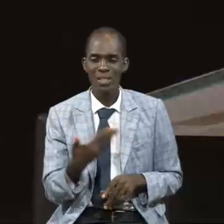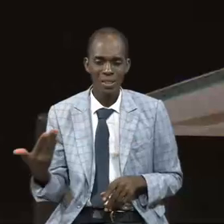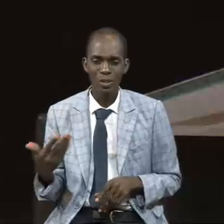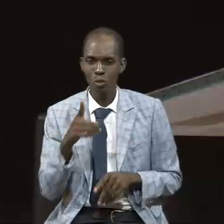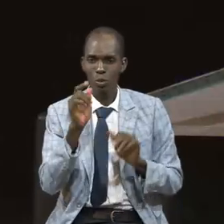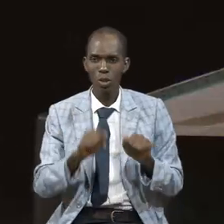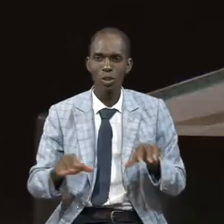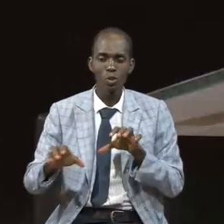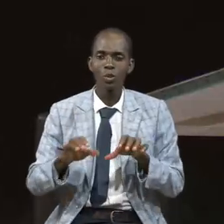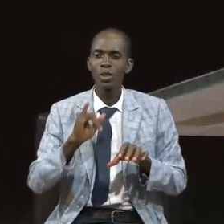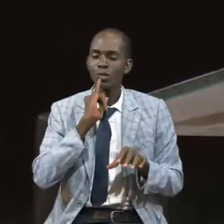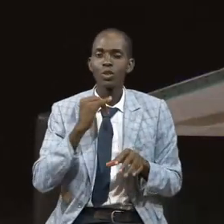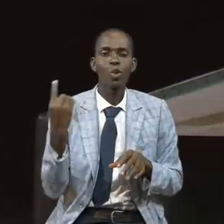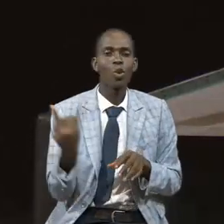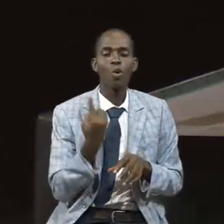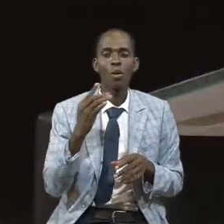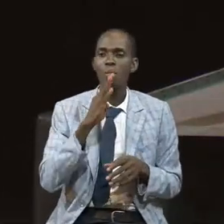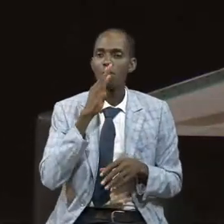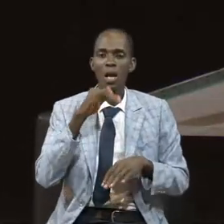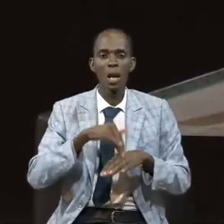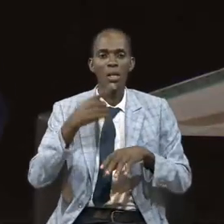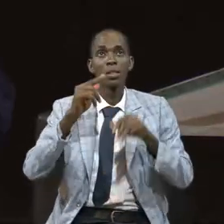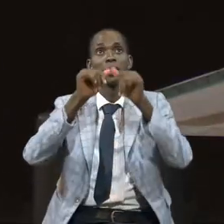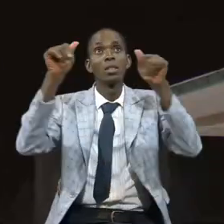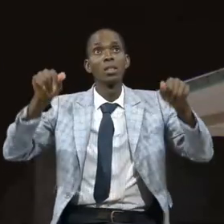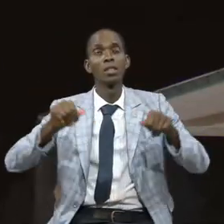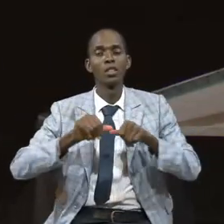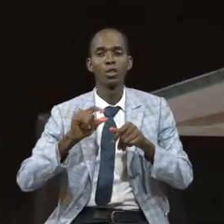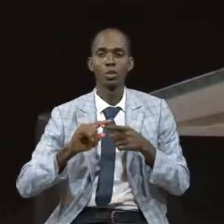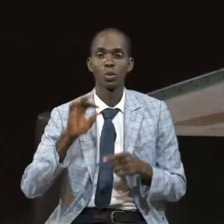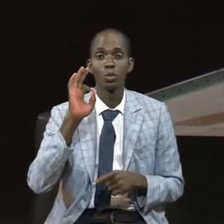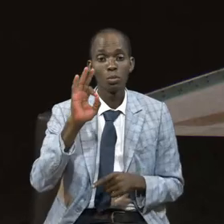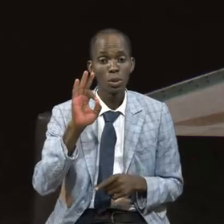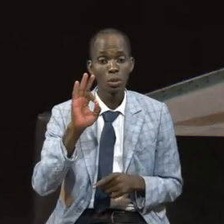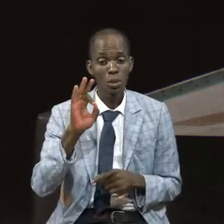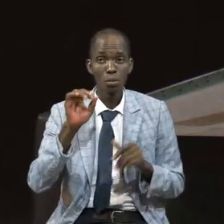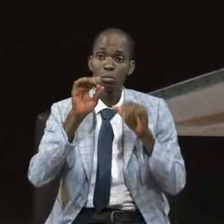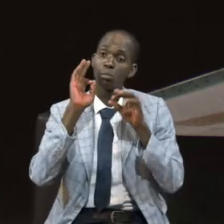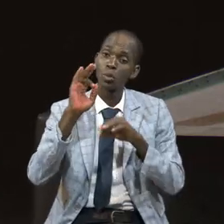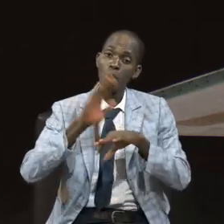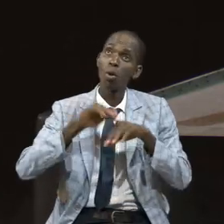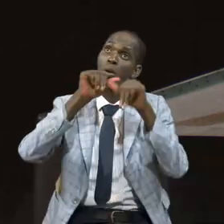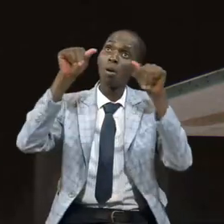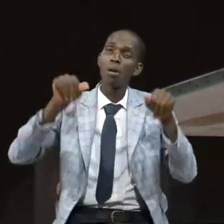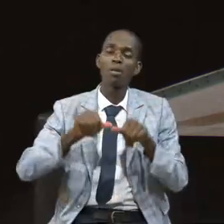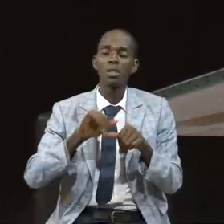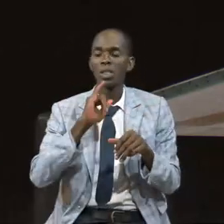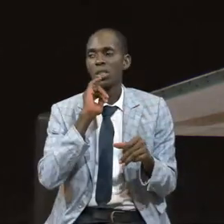puisse faire est de rester et prêcher sur le pupitre après cela. Ils ne font rien